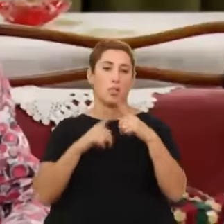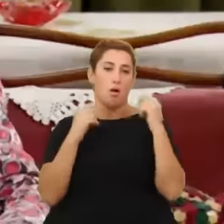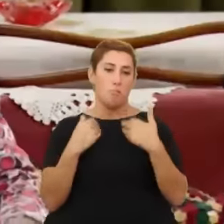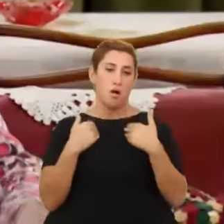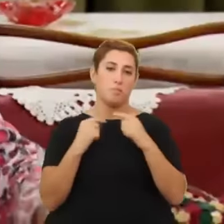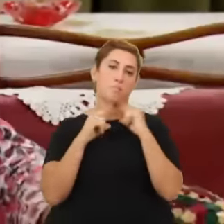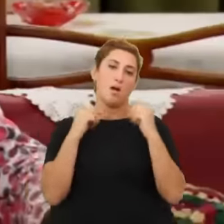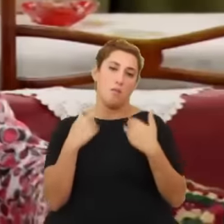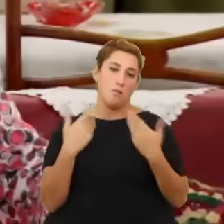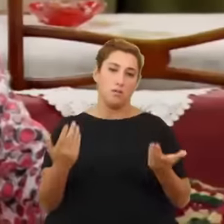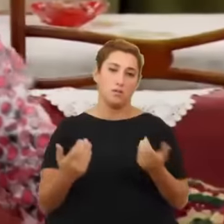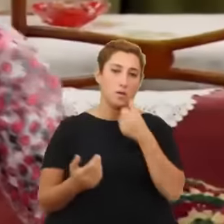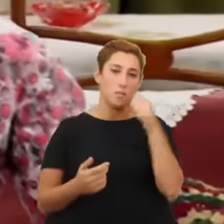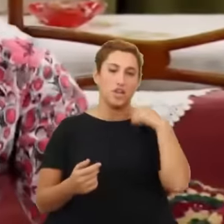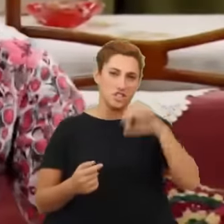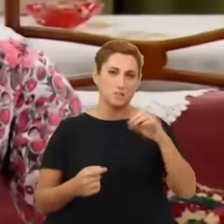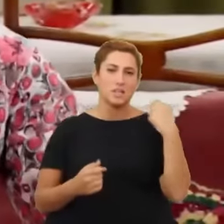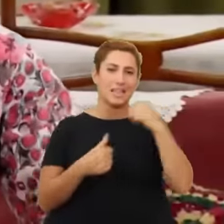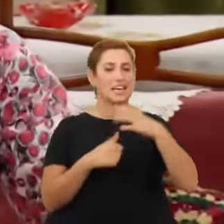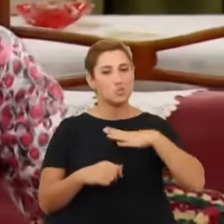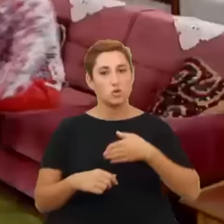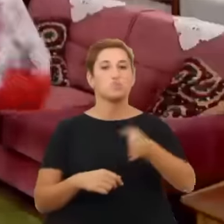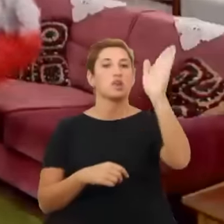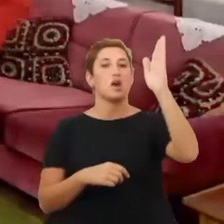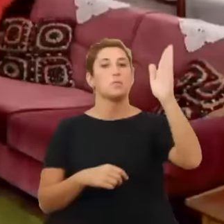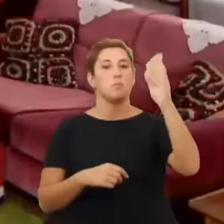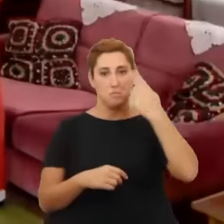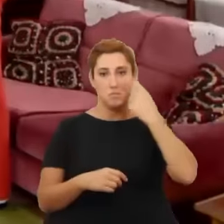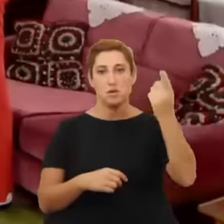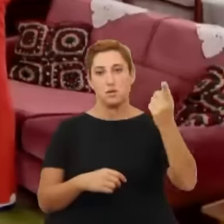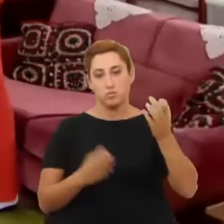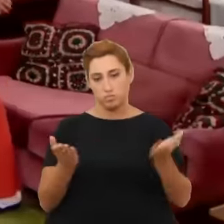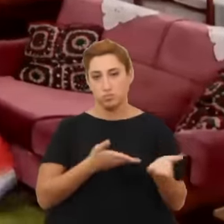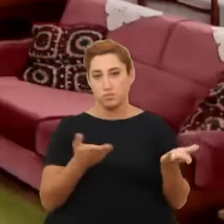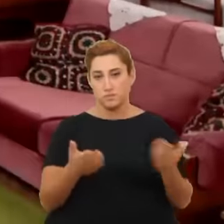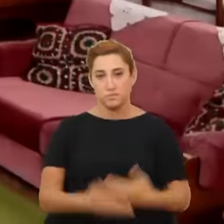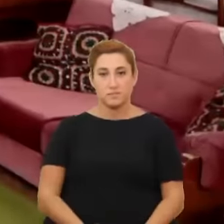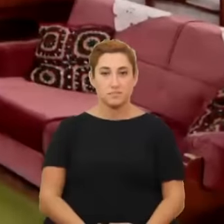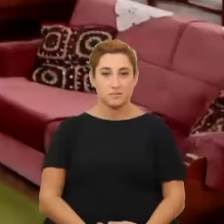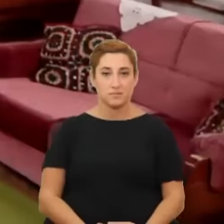ben ya. Damadım abi. Ben şu an bile tekrar istesem çıkarım yani. Al. Buyur.